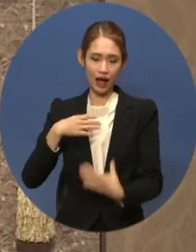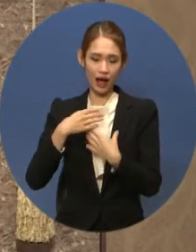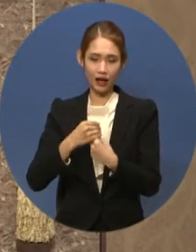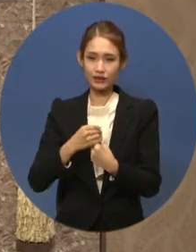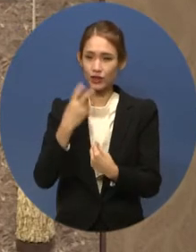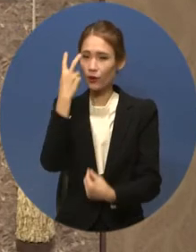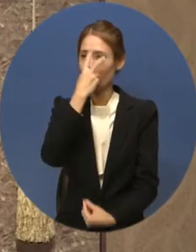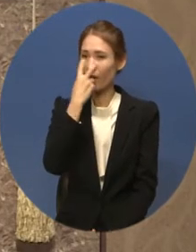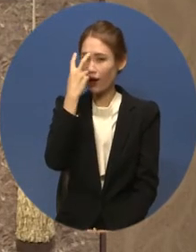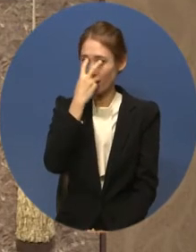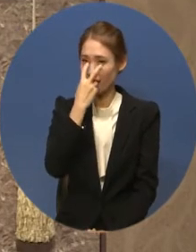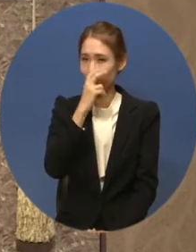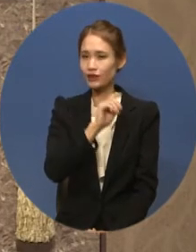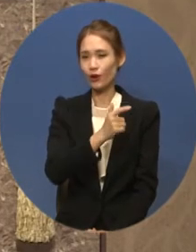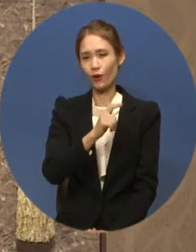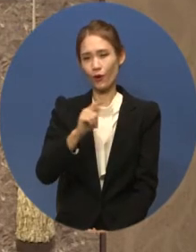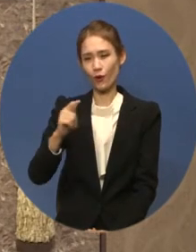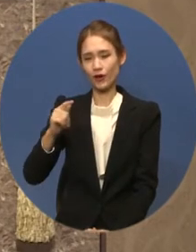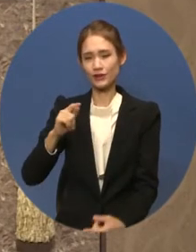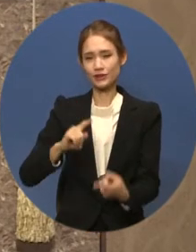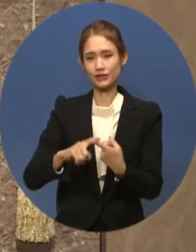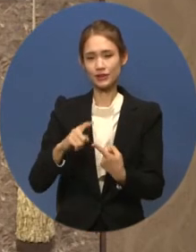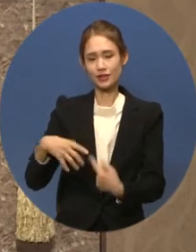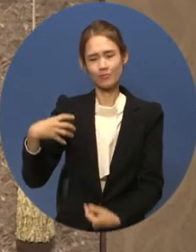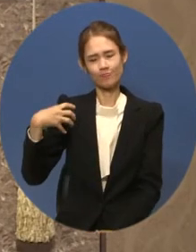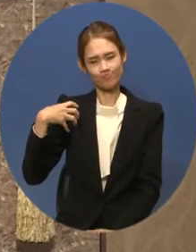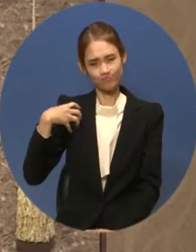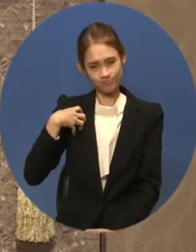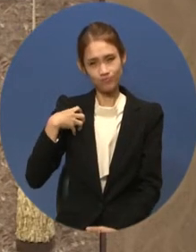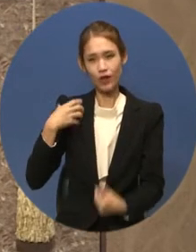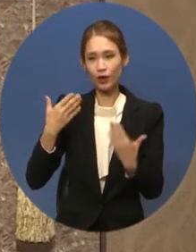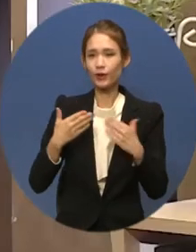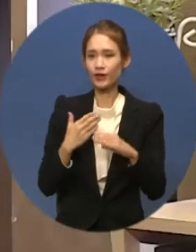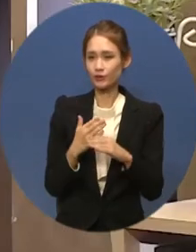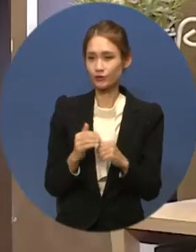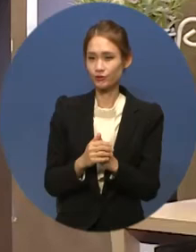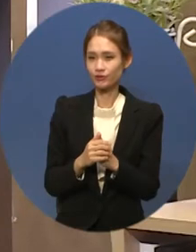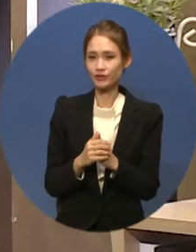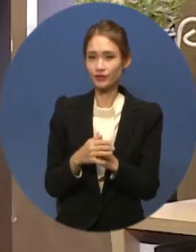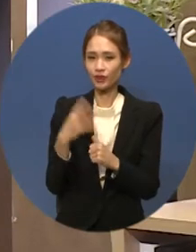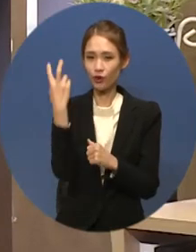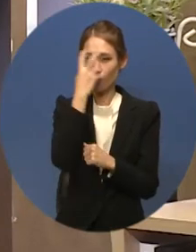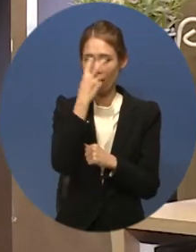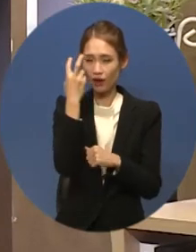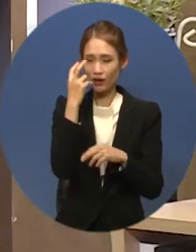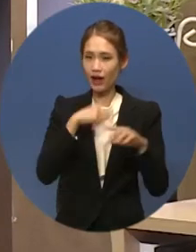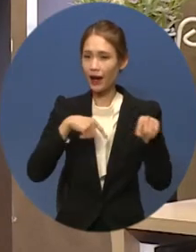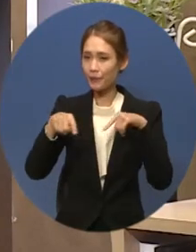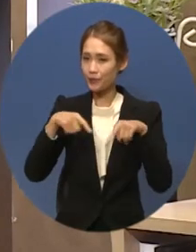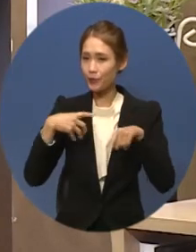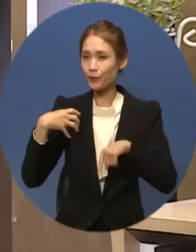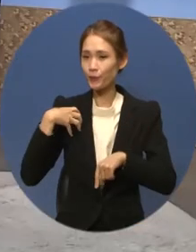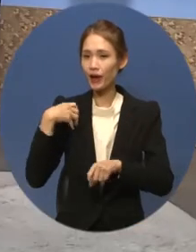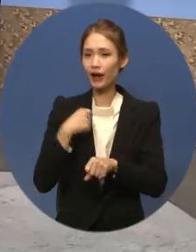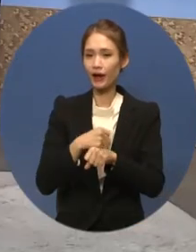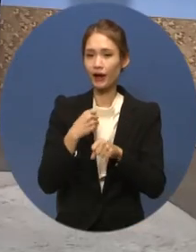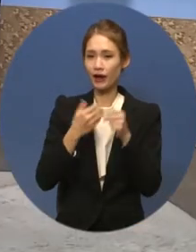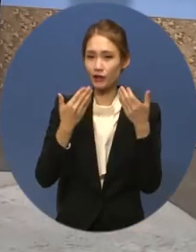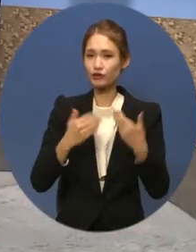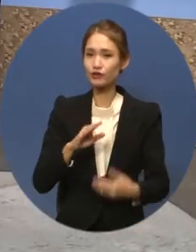관리 라든가 뭐 이런 것들을 책임지는 것이 저의 역할입니다 네 그러니까 관리 감독을 하는 역할을 해주시는 거 아